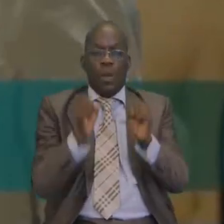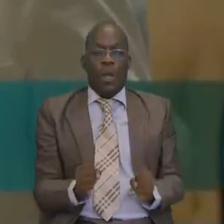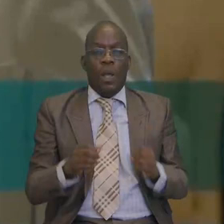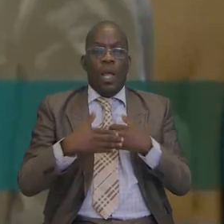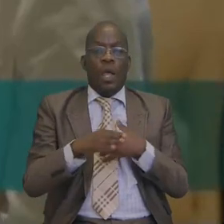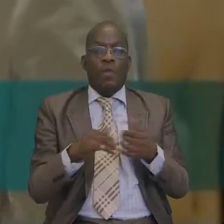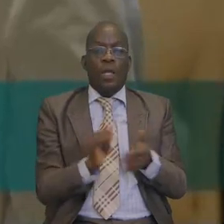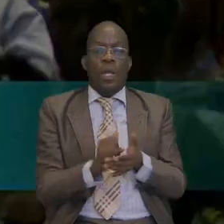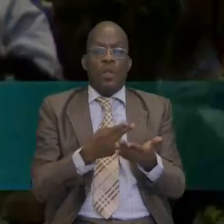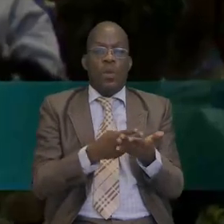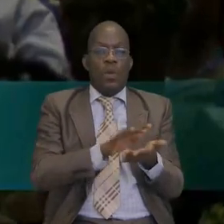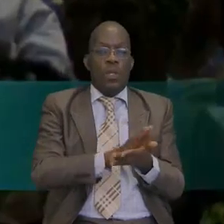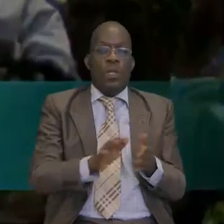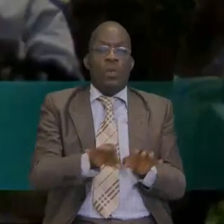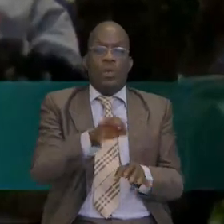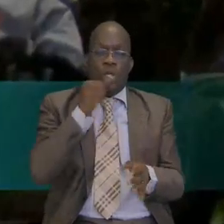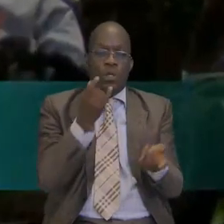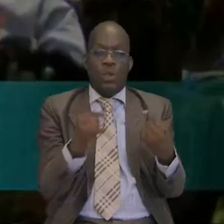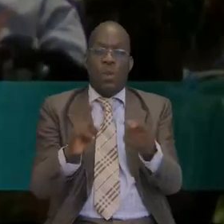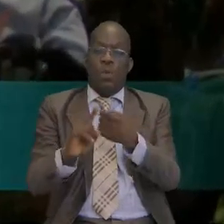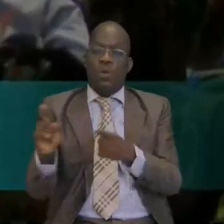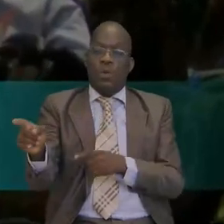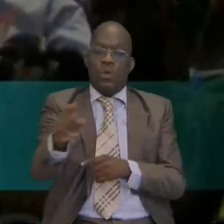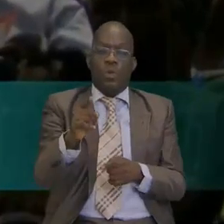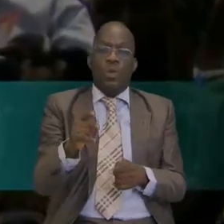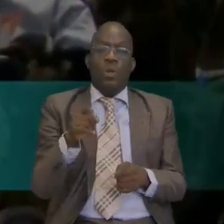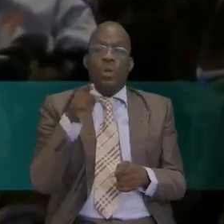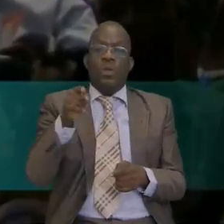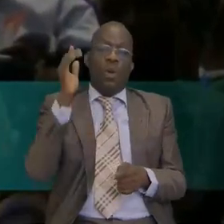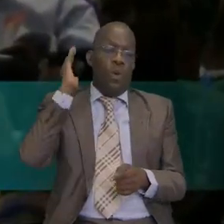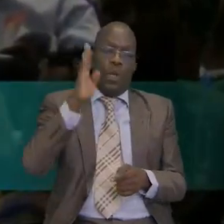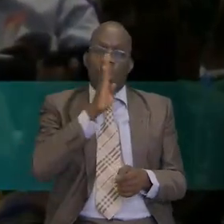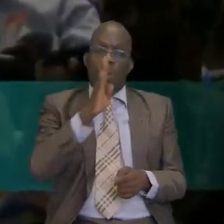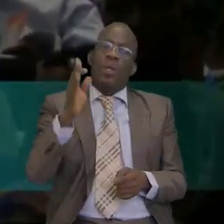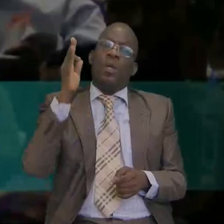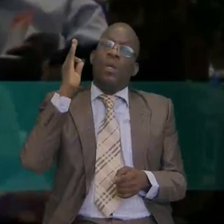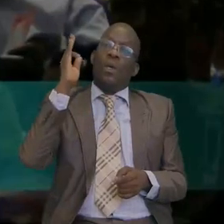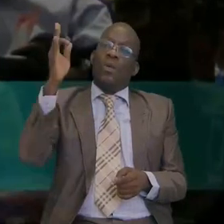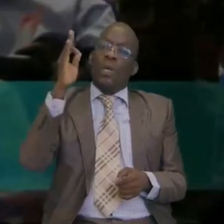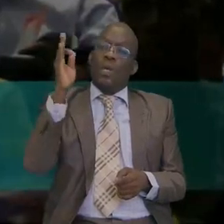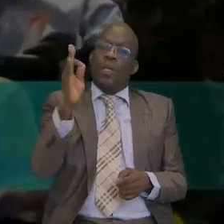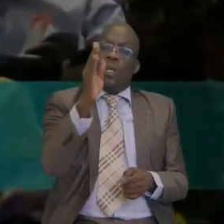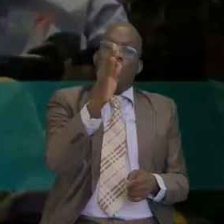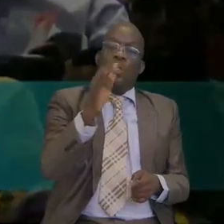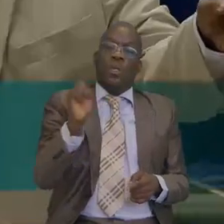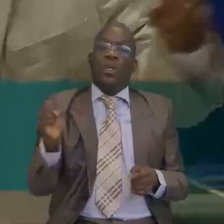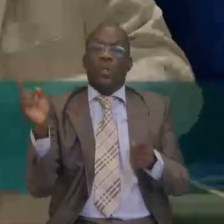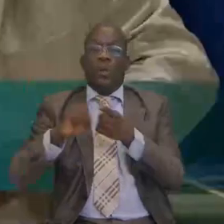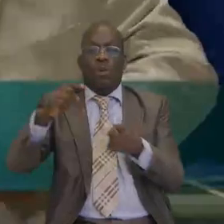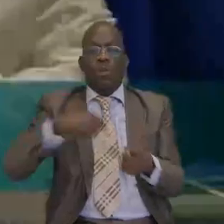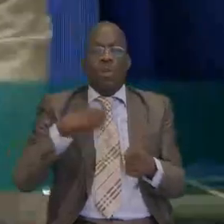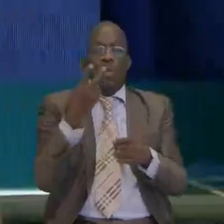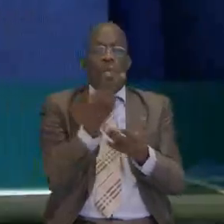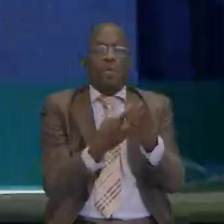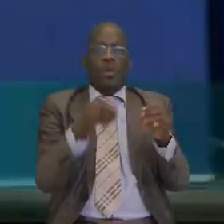survenant sur vous. Et vous serez mes témoins à Jérusalem,